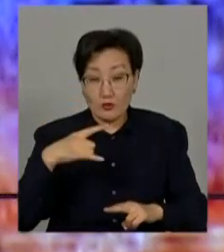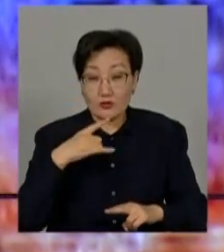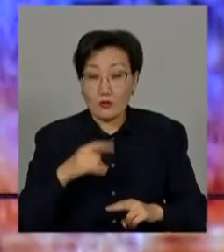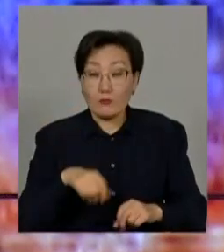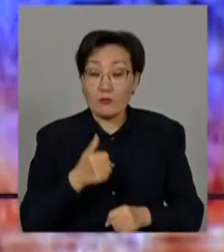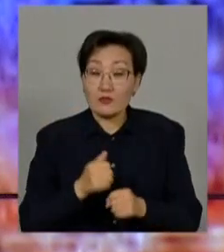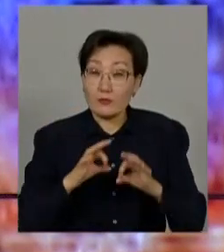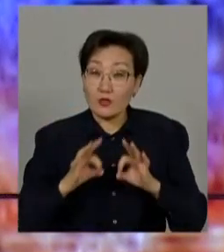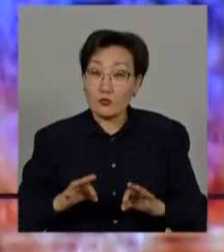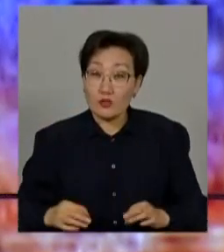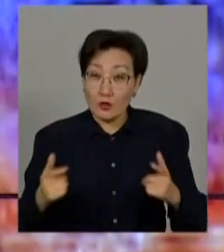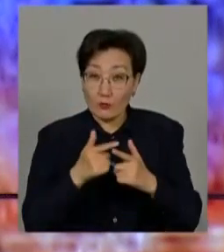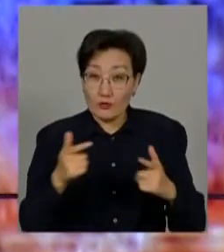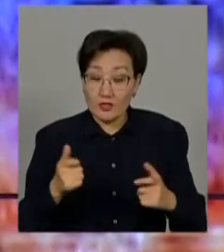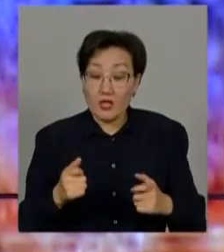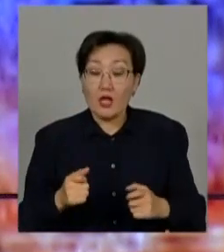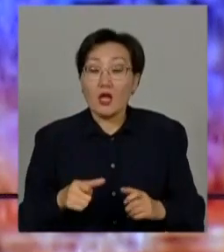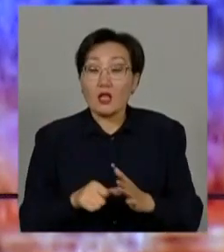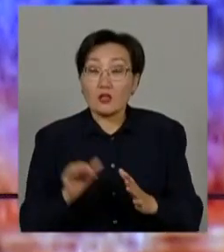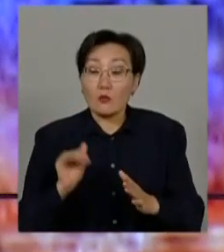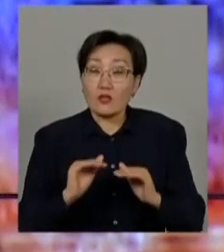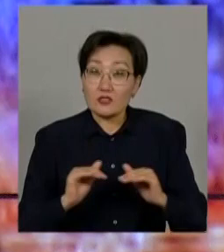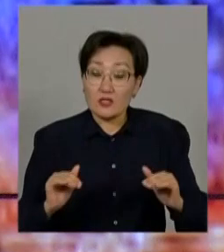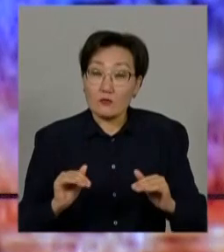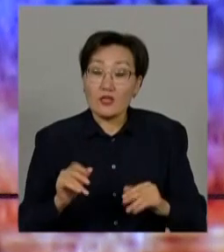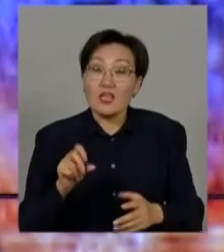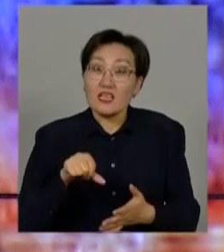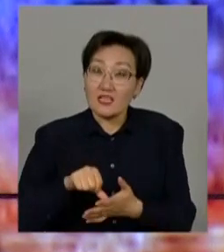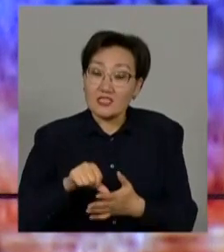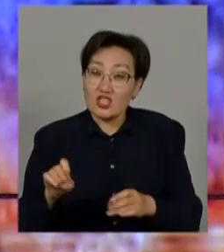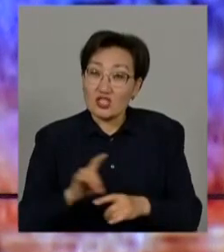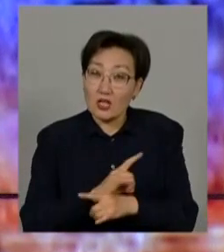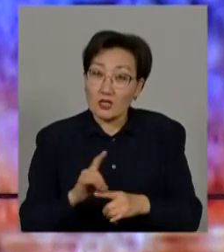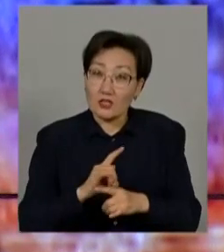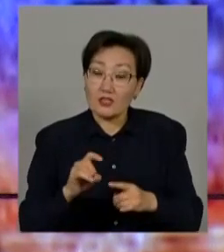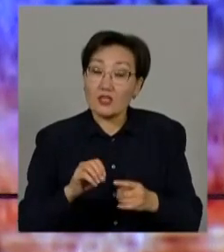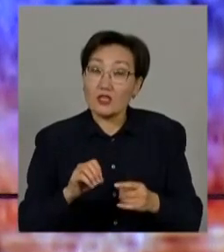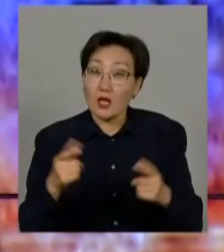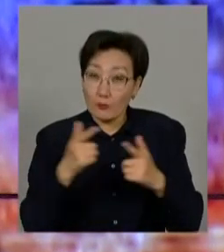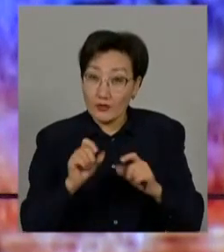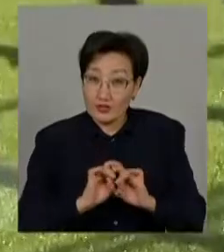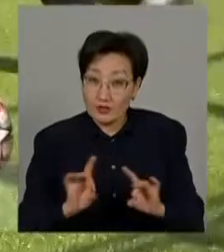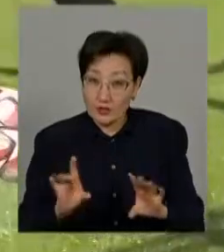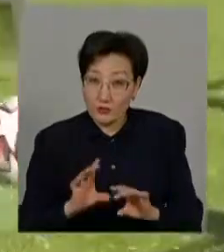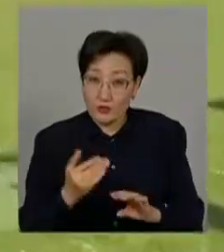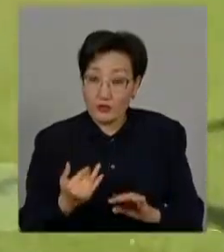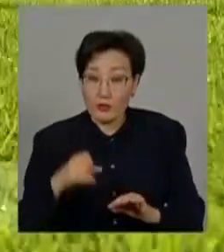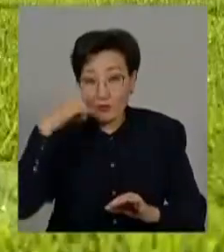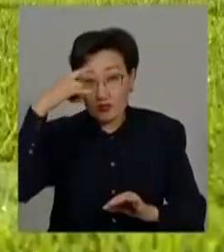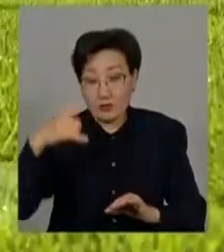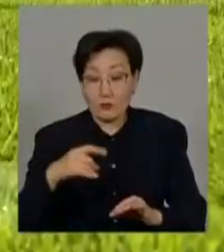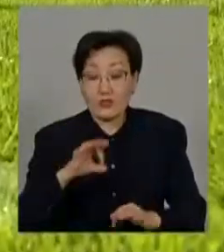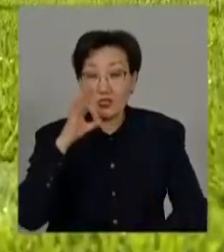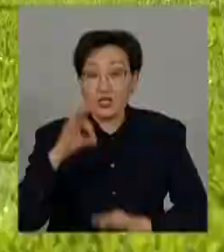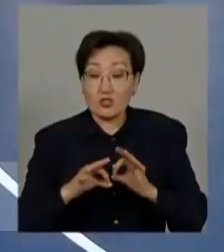прокуратурасы мәлімдеді. Алаяқтар 6000 баланы үйірмелерге қатысты деп жалған ақпарат берген. Ведомствоның хабарлауынша еліміздің батысы